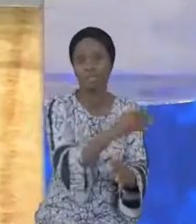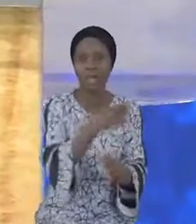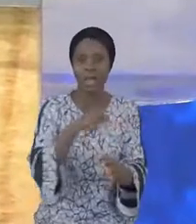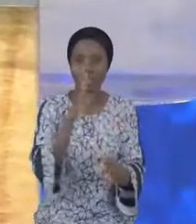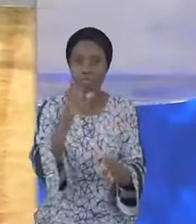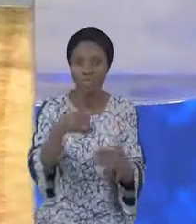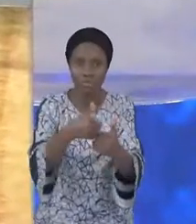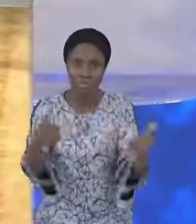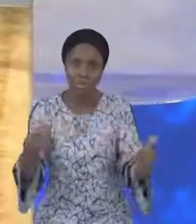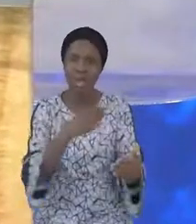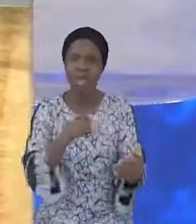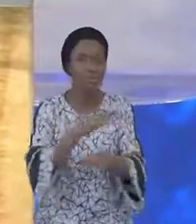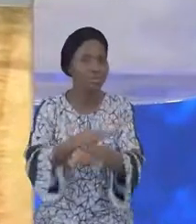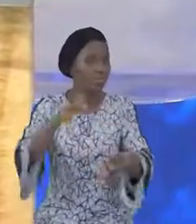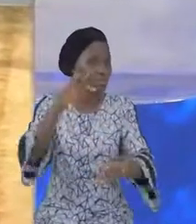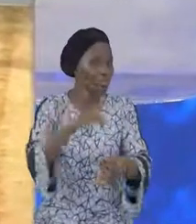Seigneur.